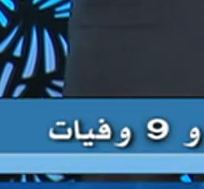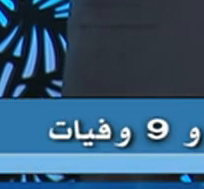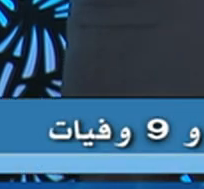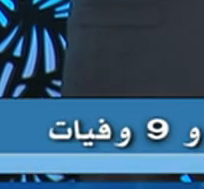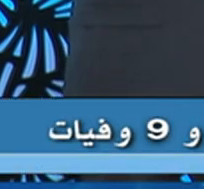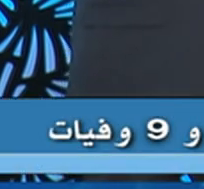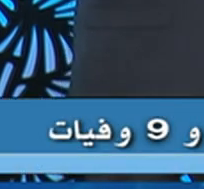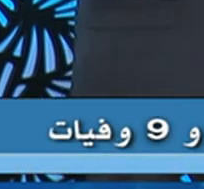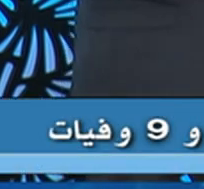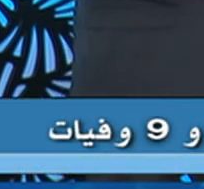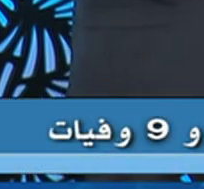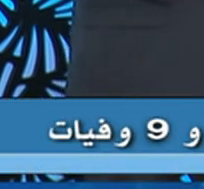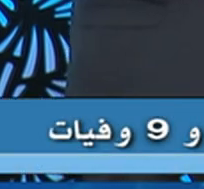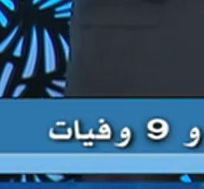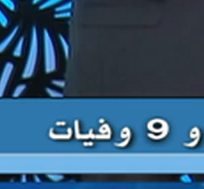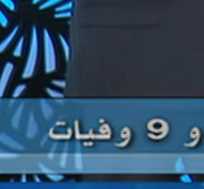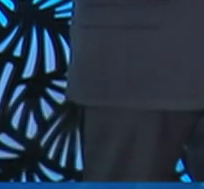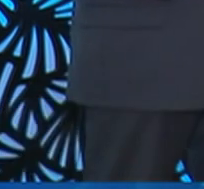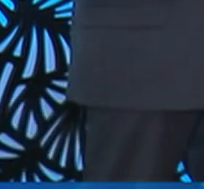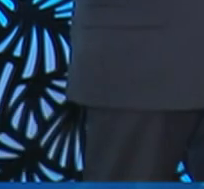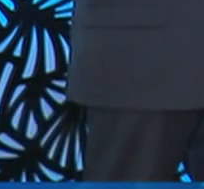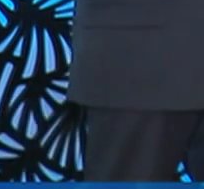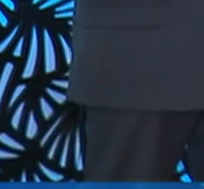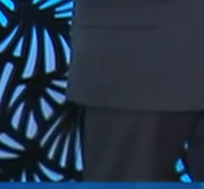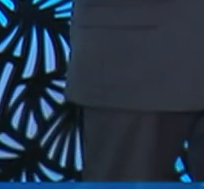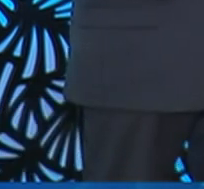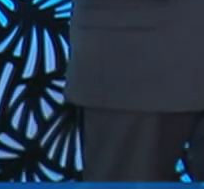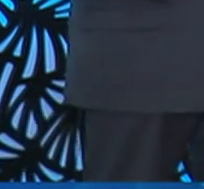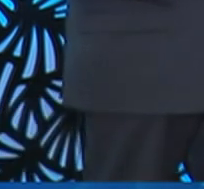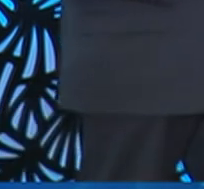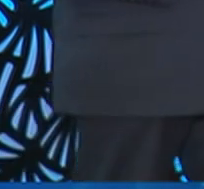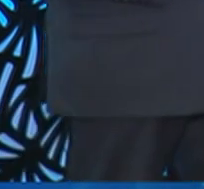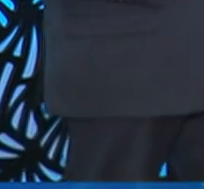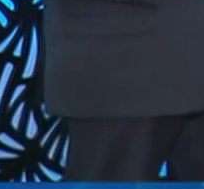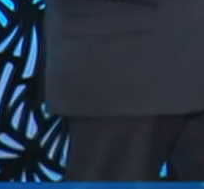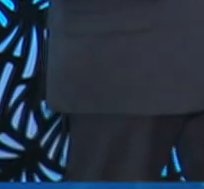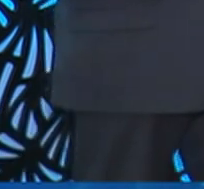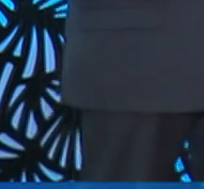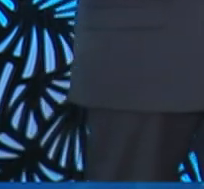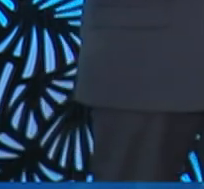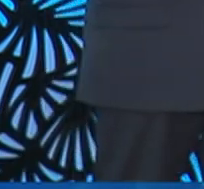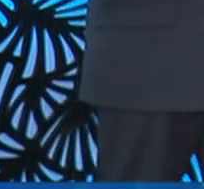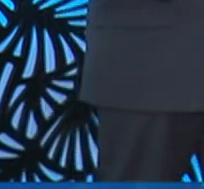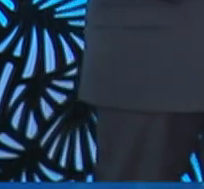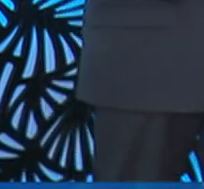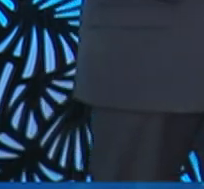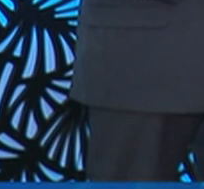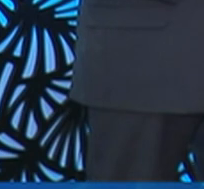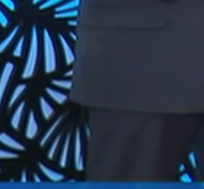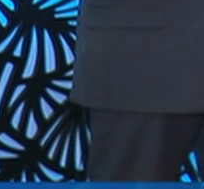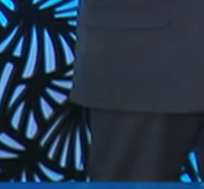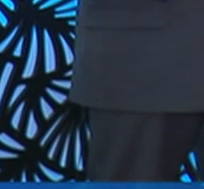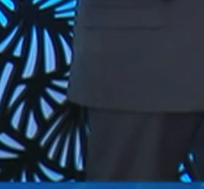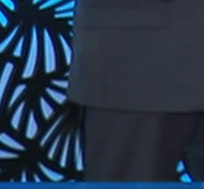سجلت ما بين حالة إلى 9 حالات، وتسع ولايات سجلت 10 حالات فما فوق. فيما يخص الوفيات، خلال 24 ساعة الأخيرة